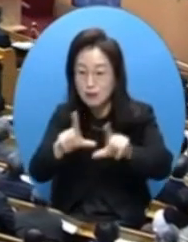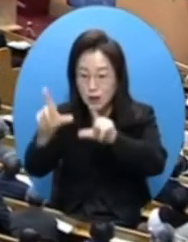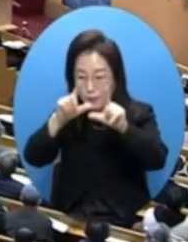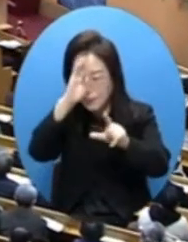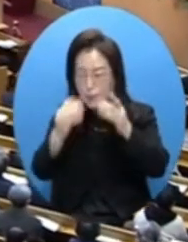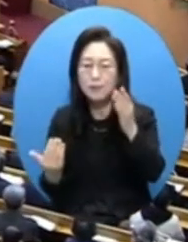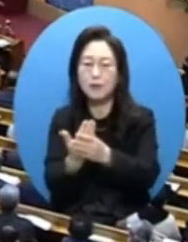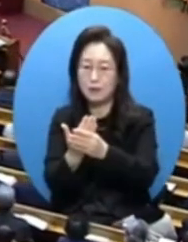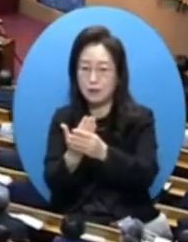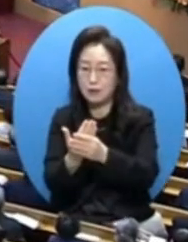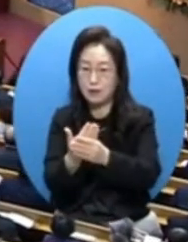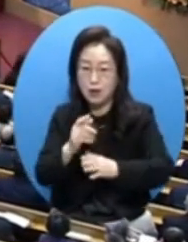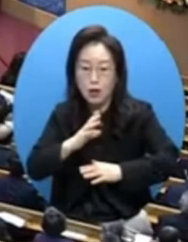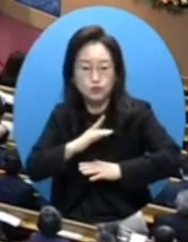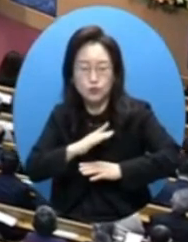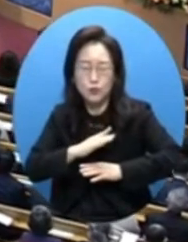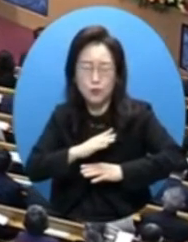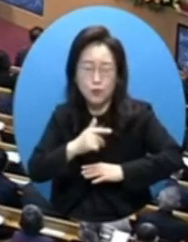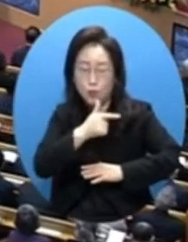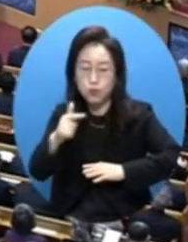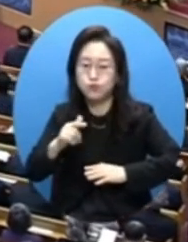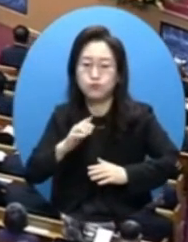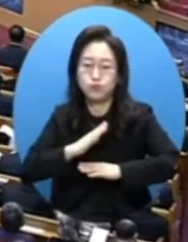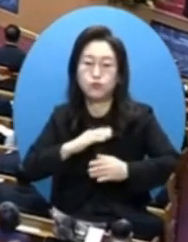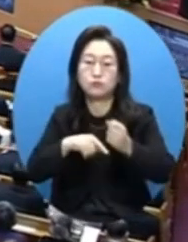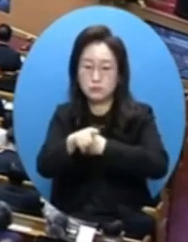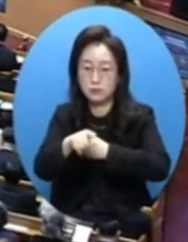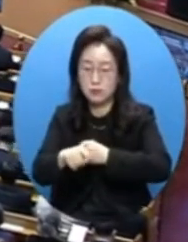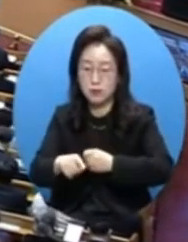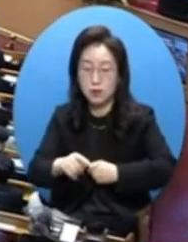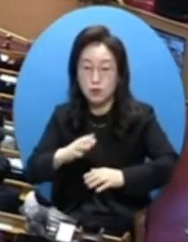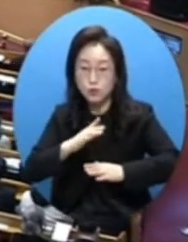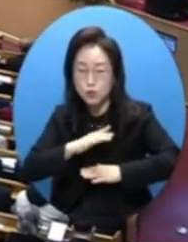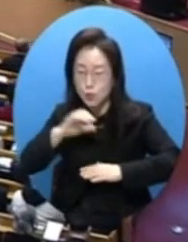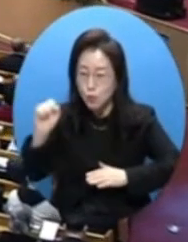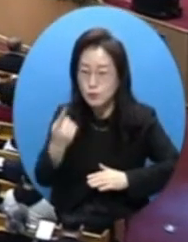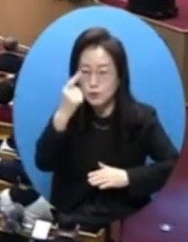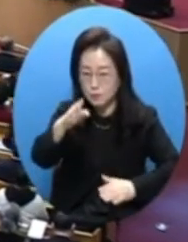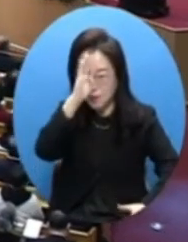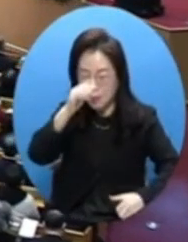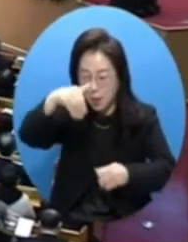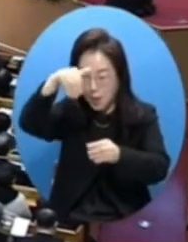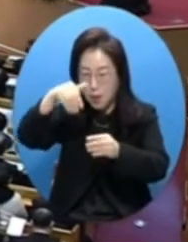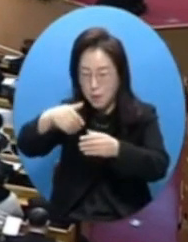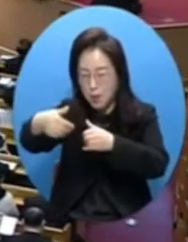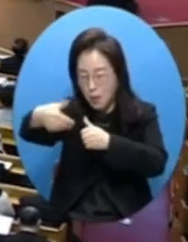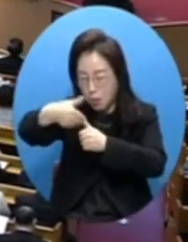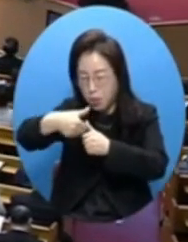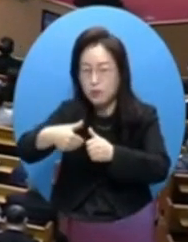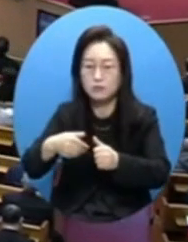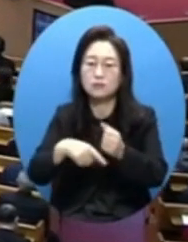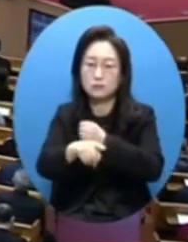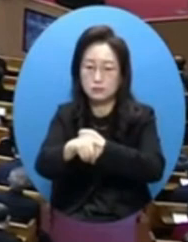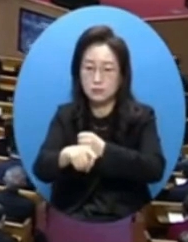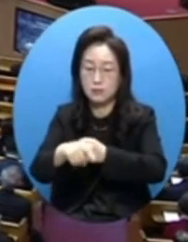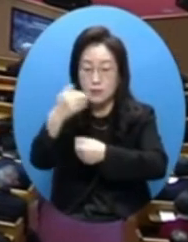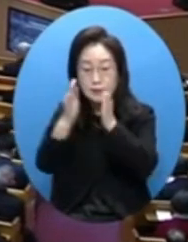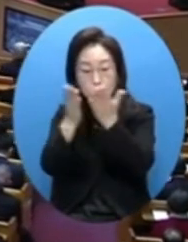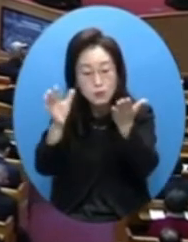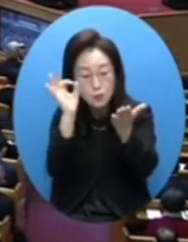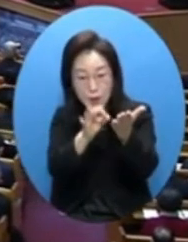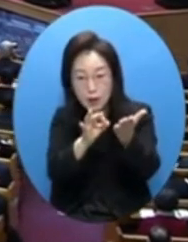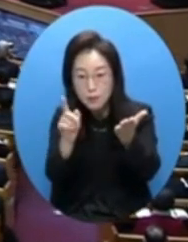합니다. 두려움이 그렇게 무서운 것입니다. 두려움이 온갖 병을 우리 마음 가운데 심어주는 것입니다. 그래서 성경 말씀에